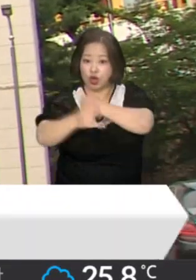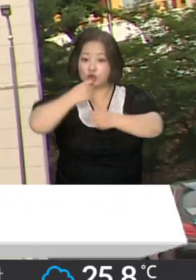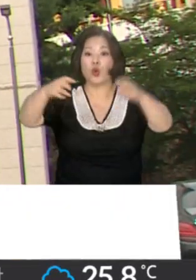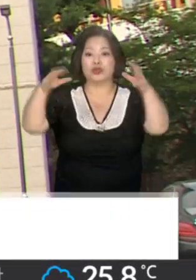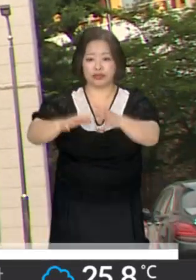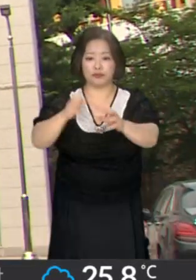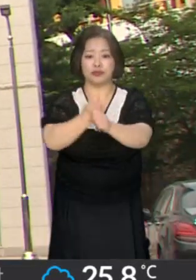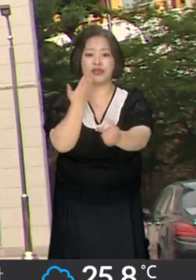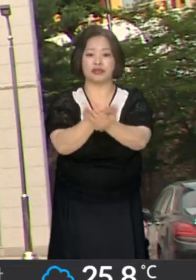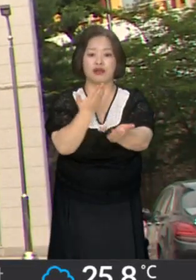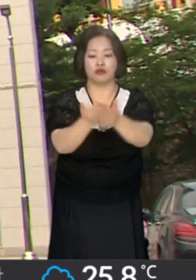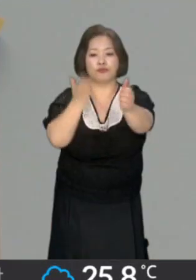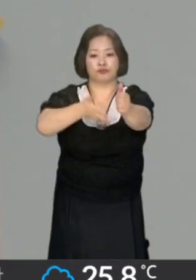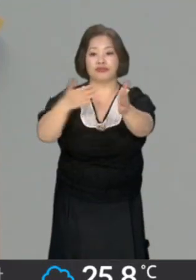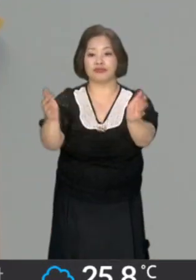소집 신청서를 보냈습니다